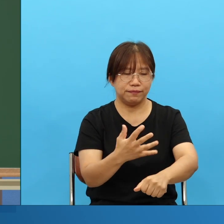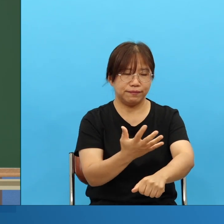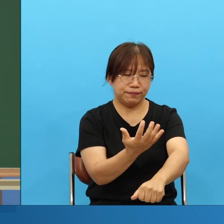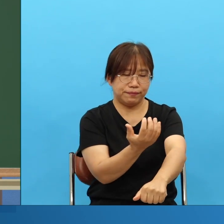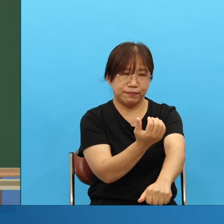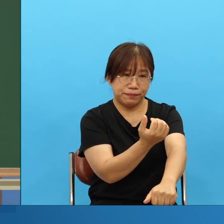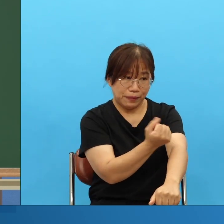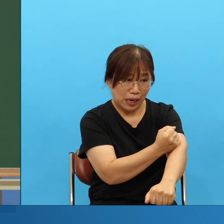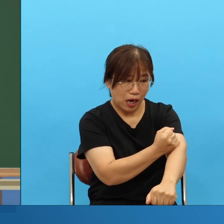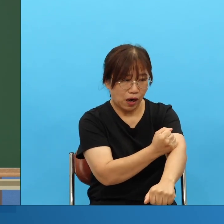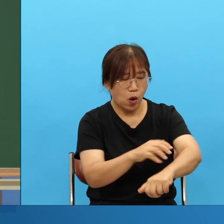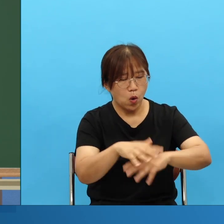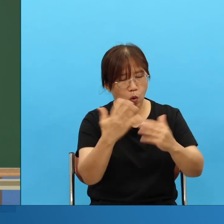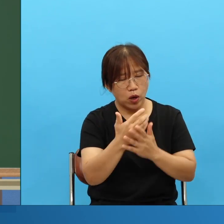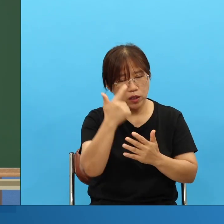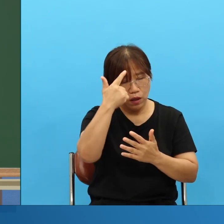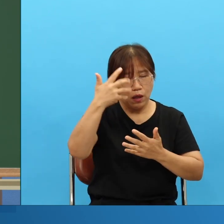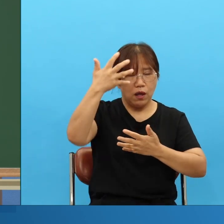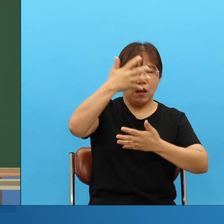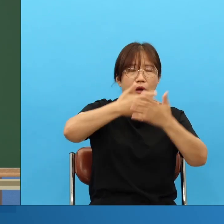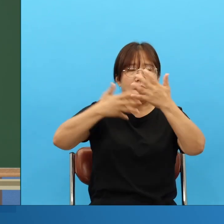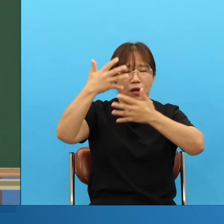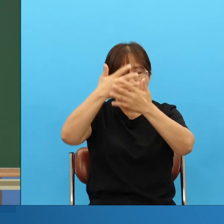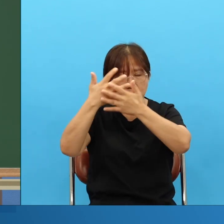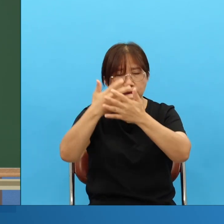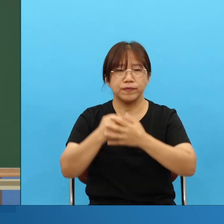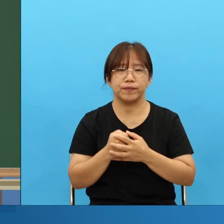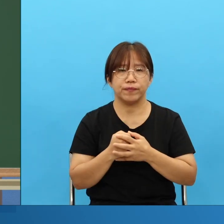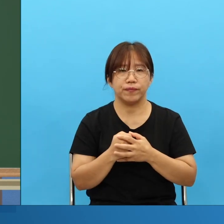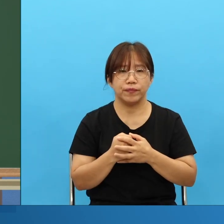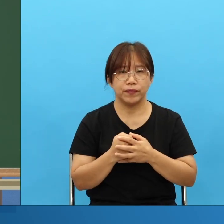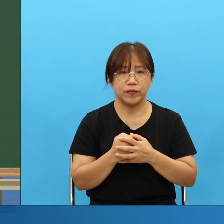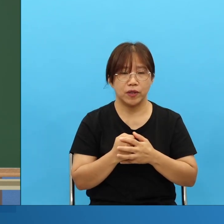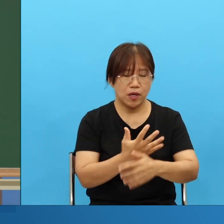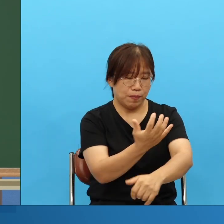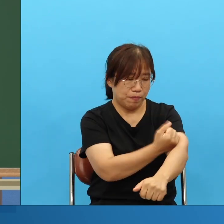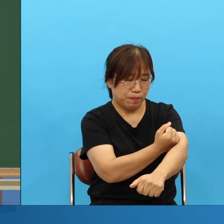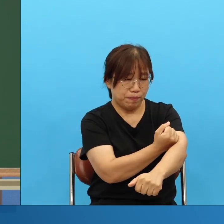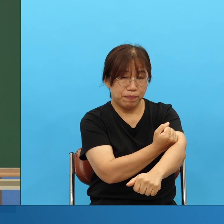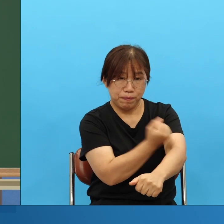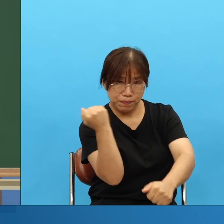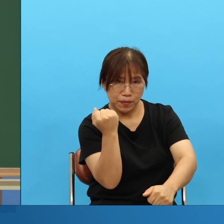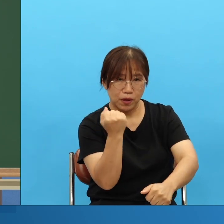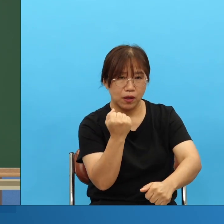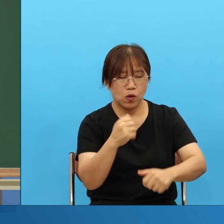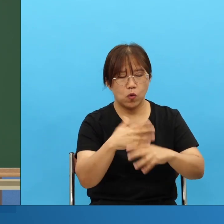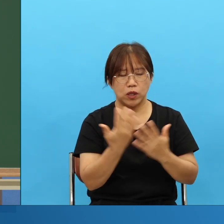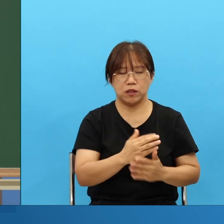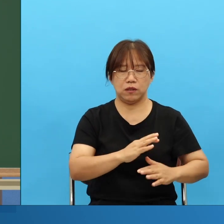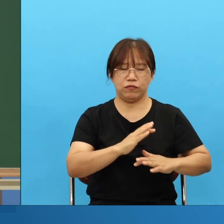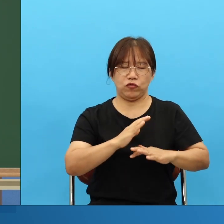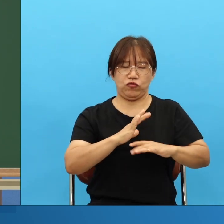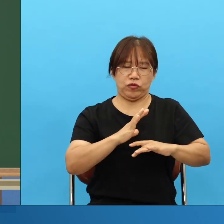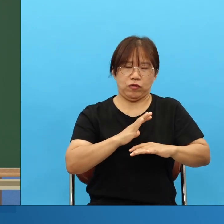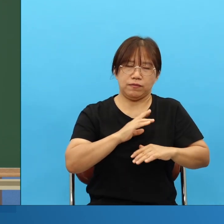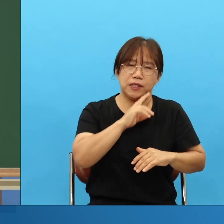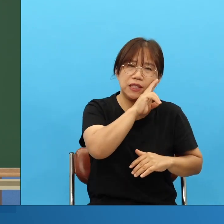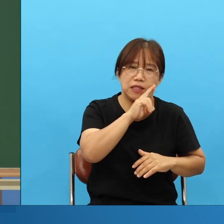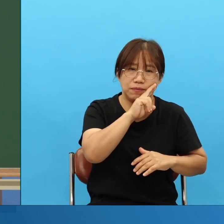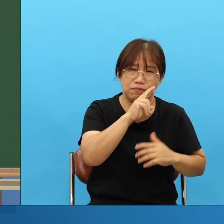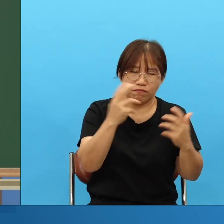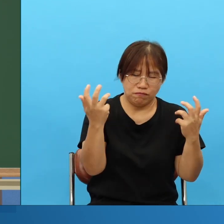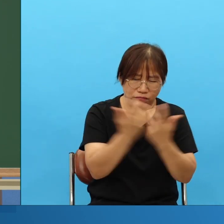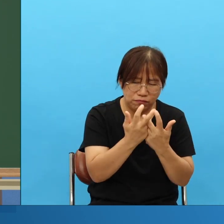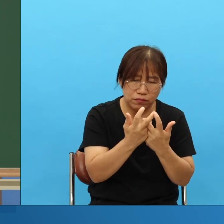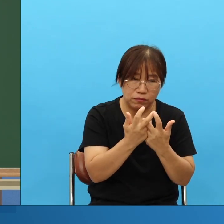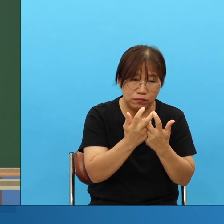마약 찌르고 중독이 되면 빼고 나면 바로 의심이 되고 막 두렵고 그런 거예요. 그리고 따라꾸미 상태라고요.